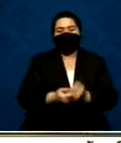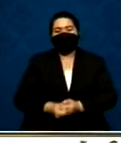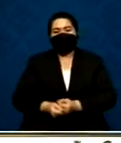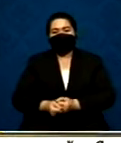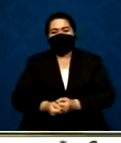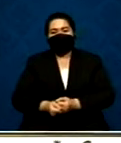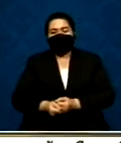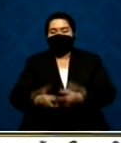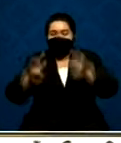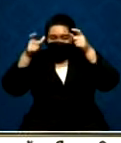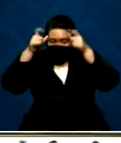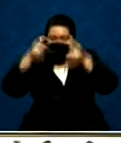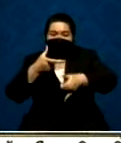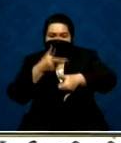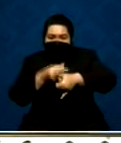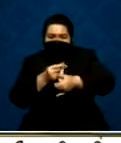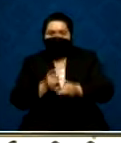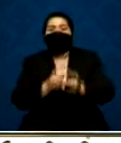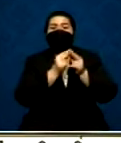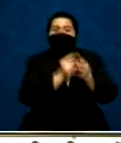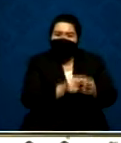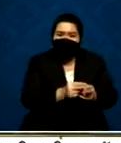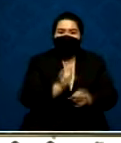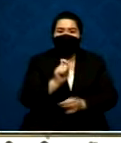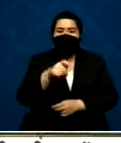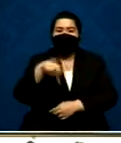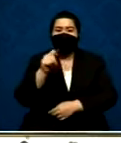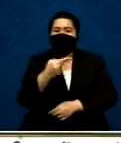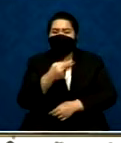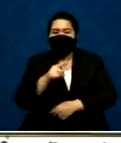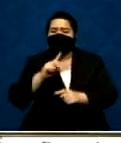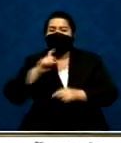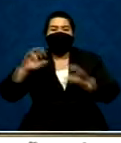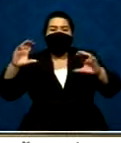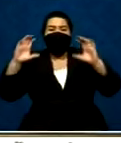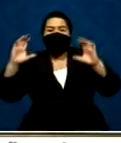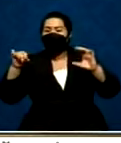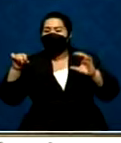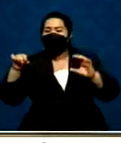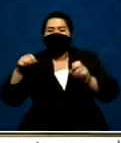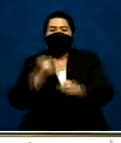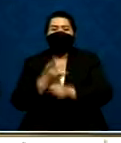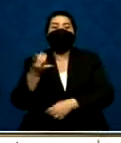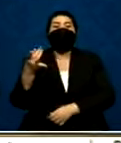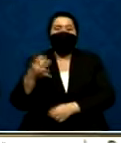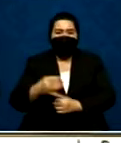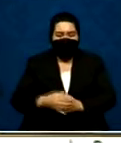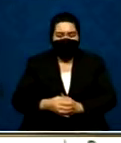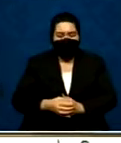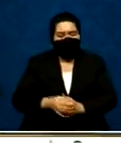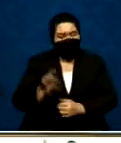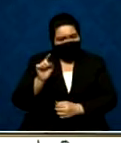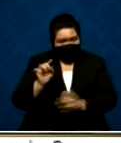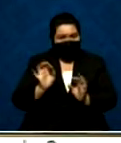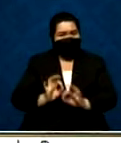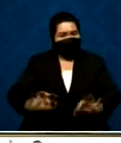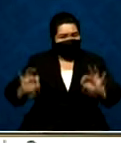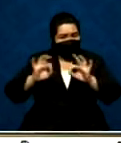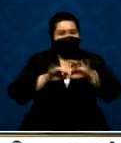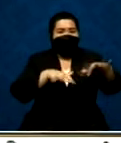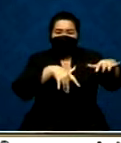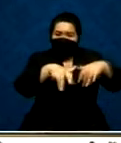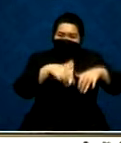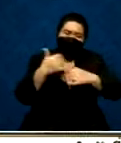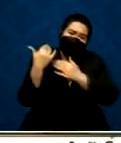กินก็จะโยนให้ท้องถิ่นซื้อสุดท้ายรัฐบาลมีไว้ทําอะไรครับเนี่ยท่านประธานครับเรื่องนี้เป็นเรื่องใหญ่นะครับและท้องถิ่นแบกภา